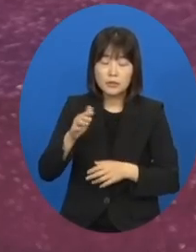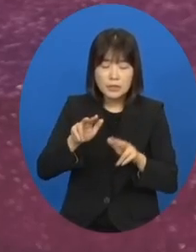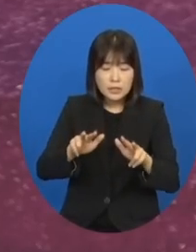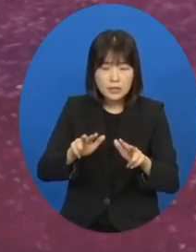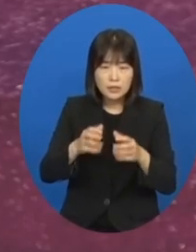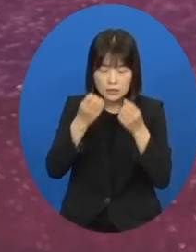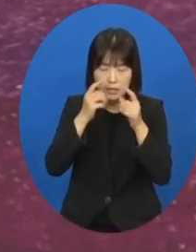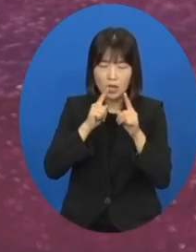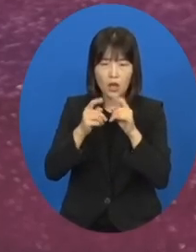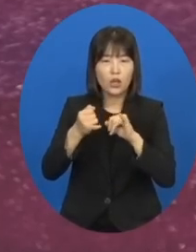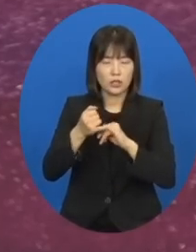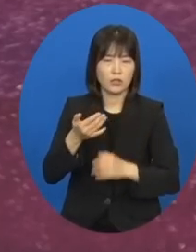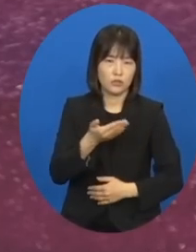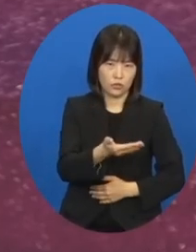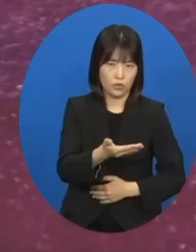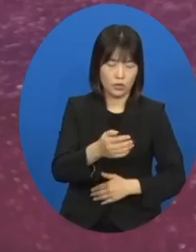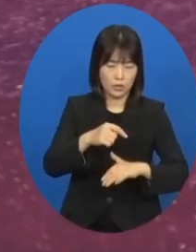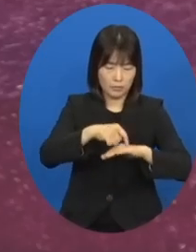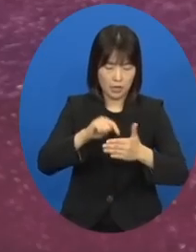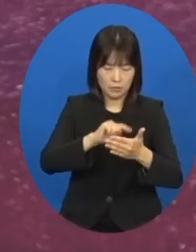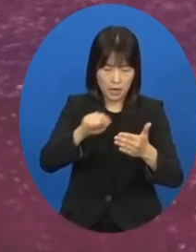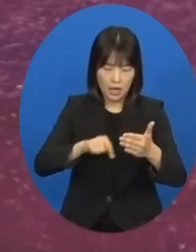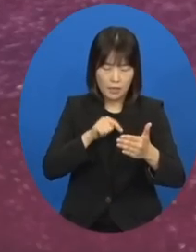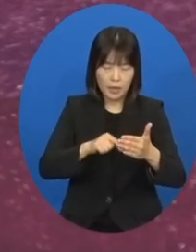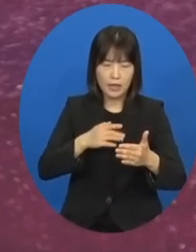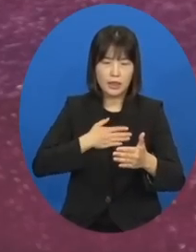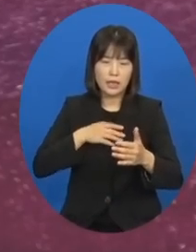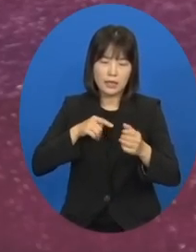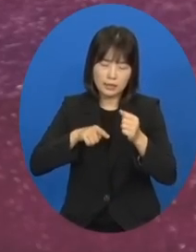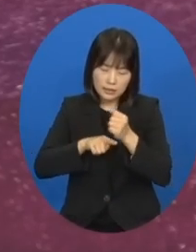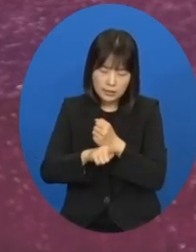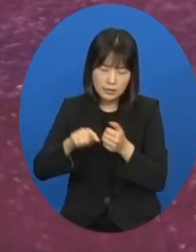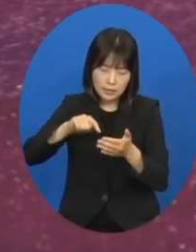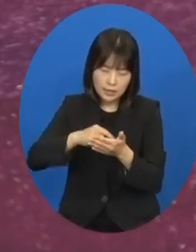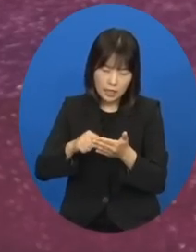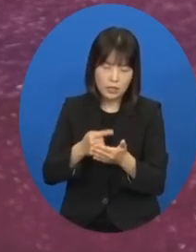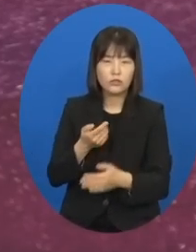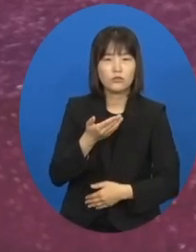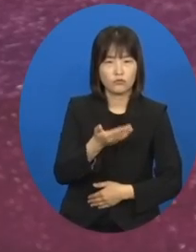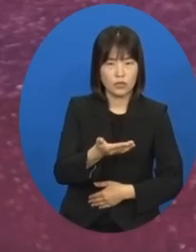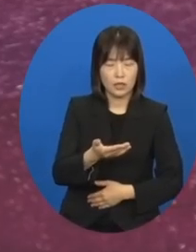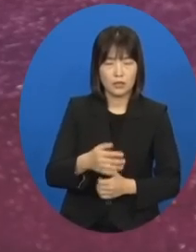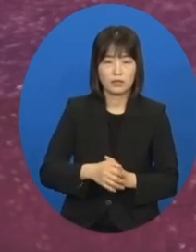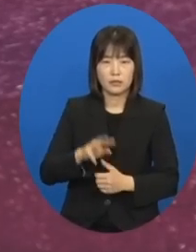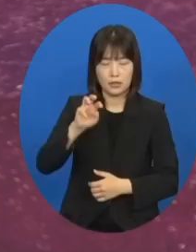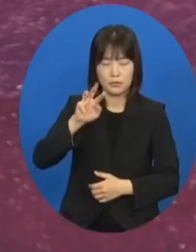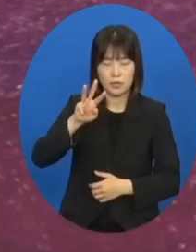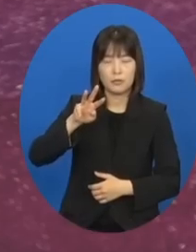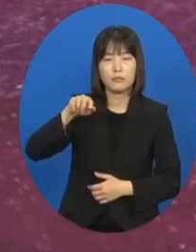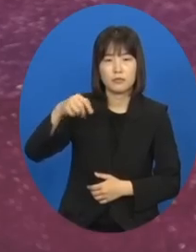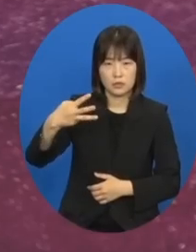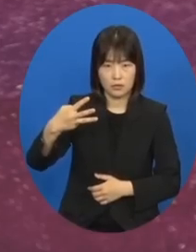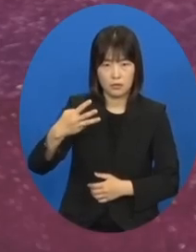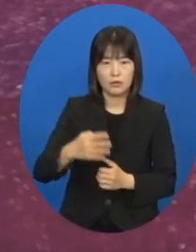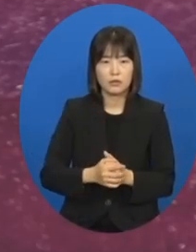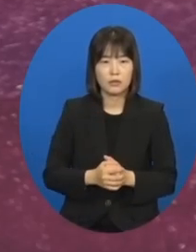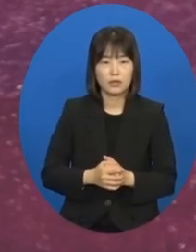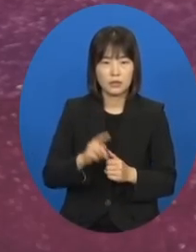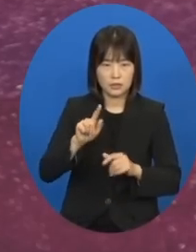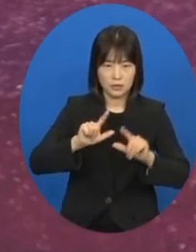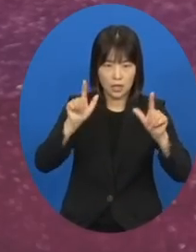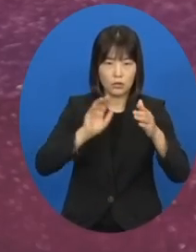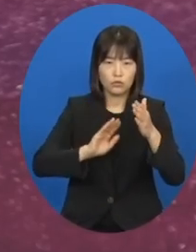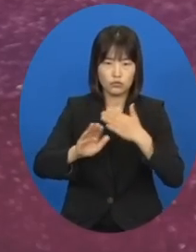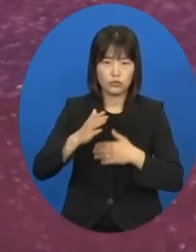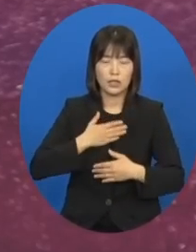가운데 내 영을 부어 줄 것이다 내 뜻을 새겨 줄 것이다 그래서 33절 말씀에 이렇게 되어 있습니다 그러나 그날